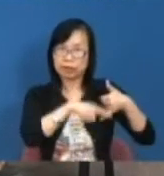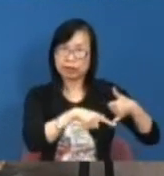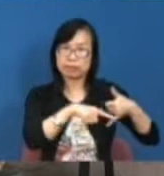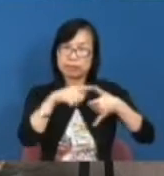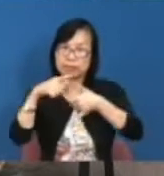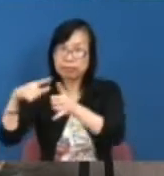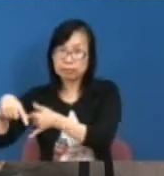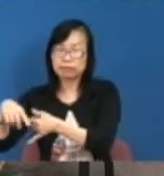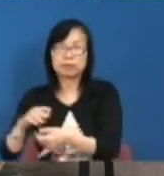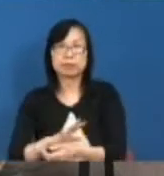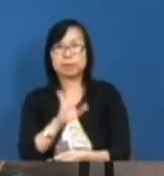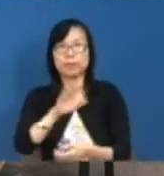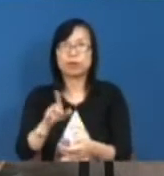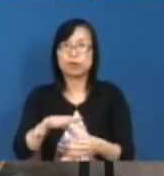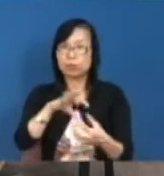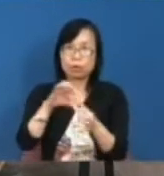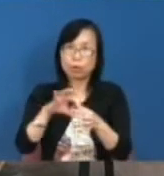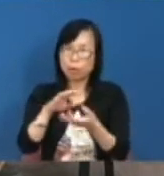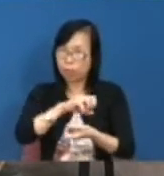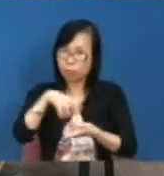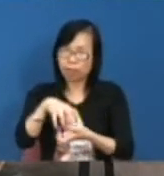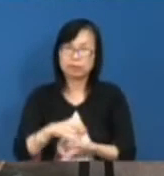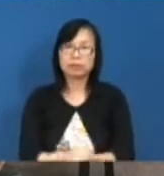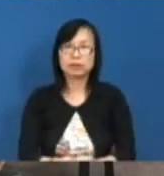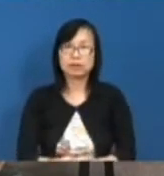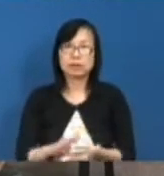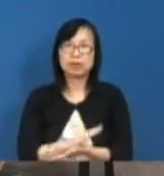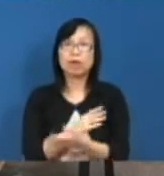咁我話咁講第二件啦，係咪啊？咁六四咧，